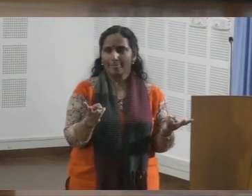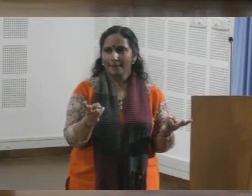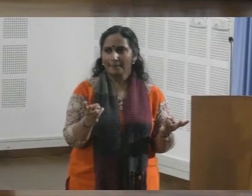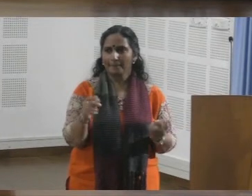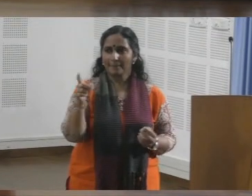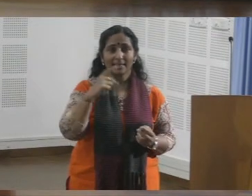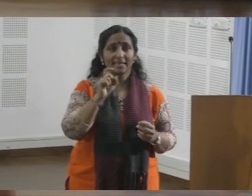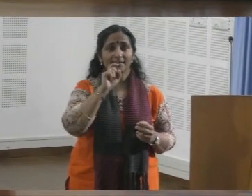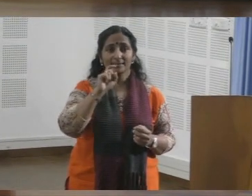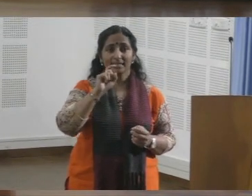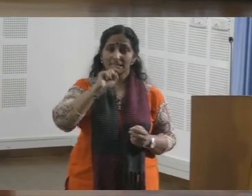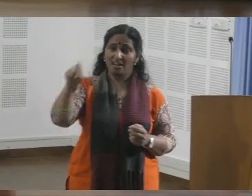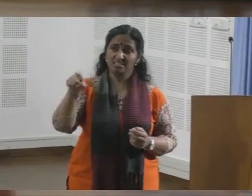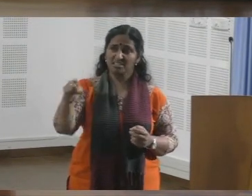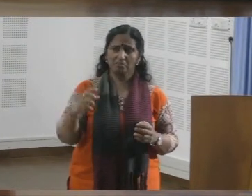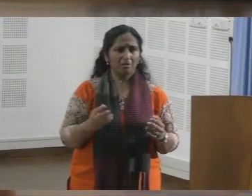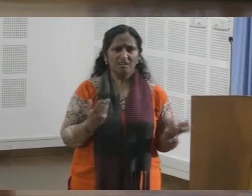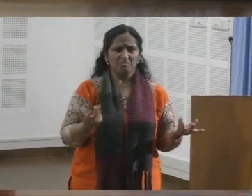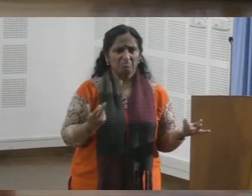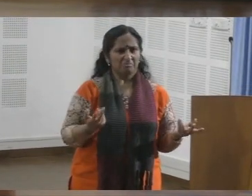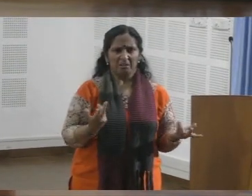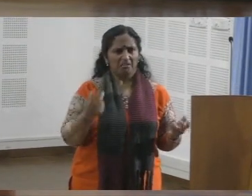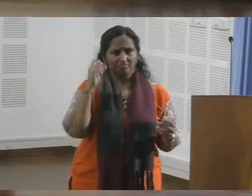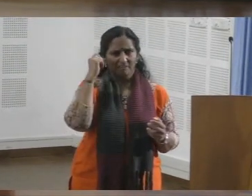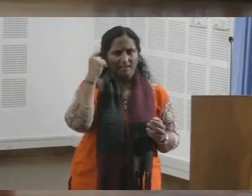അല്ല, ബാംഗ്ലൂരും ഞങ്ങൾക്ക് എല്ലാ സപ്പോർട്ടും ഉണ്ട്.